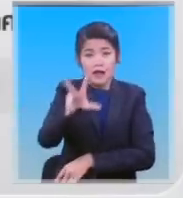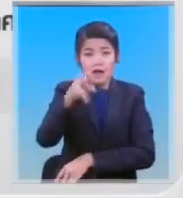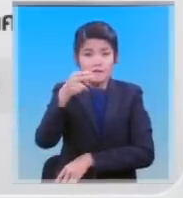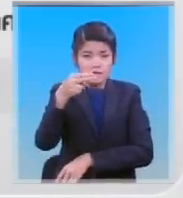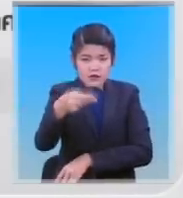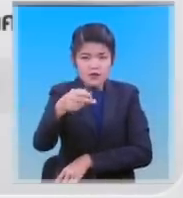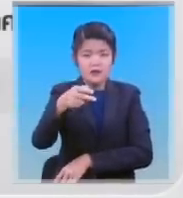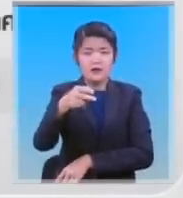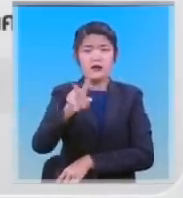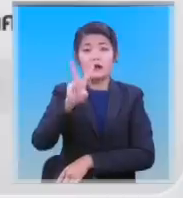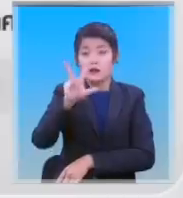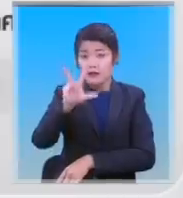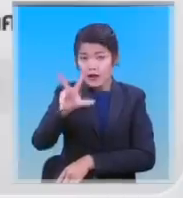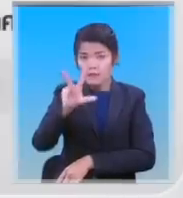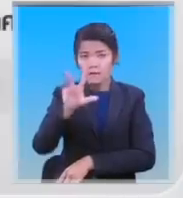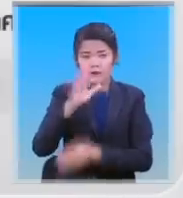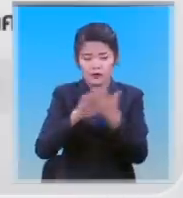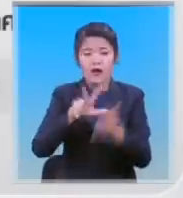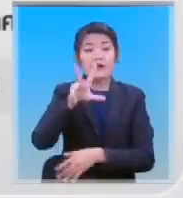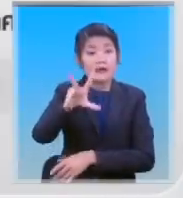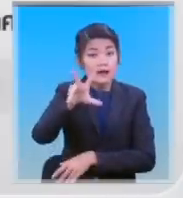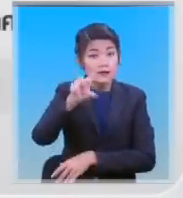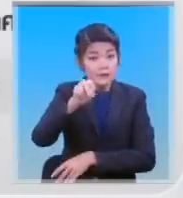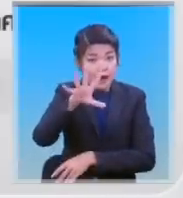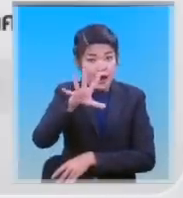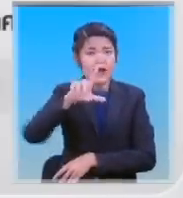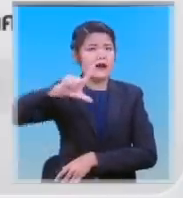35,528 ขออภัยค่ะ35ล้านขออภัย